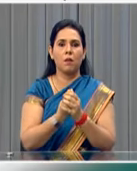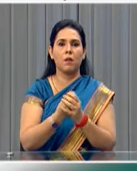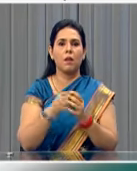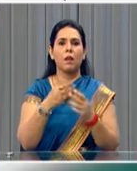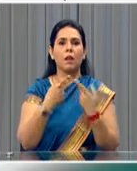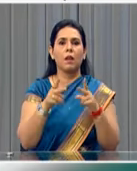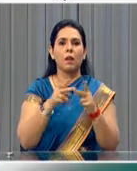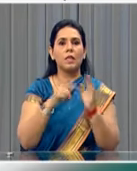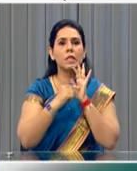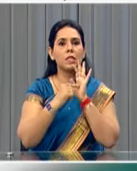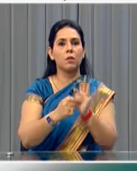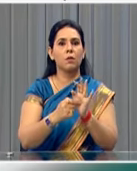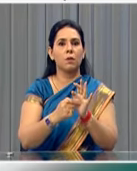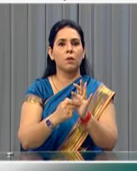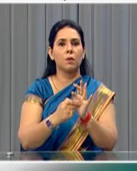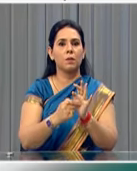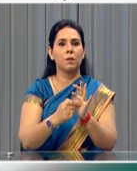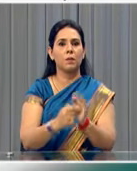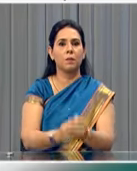किसी भी रूप में